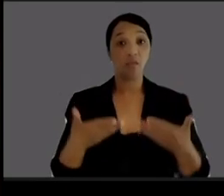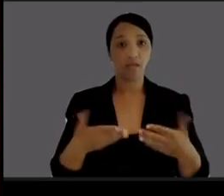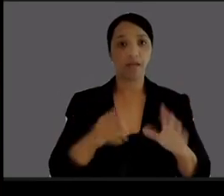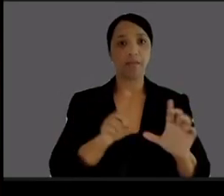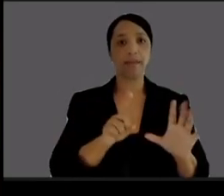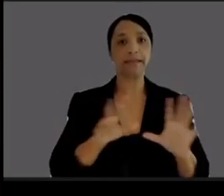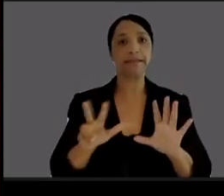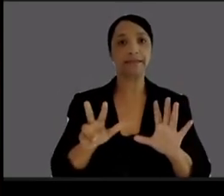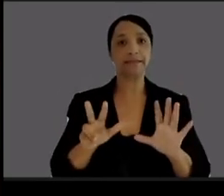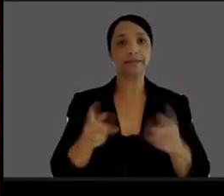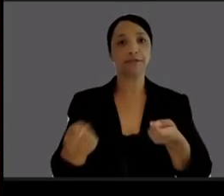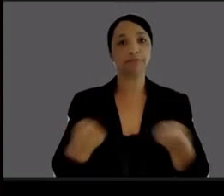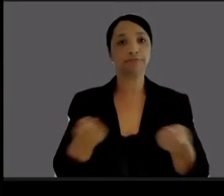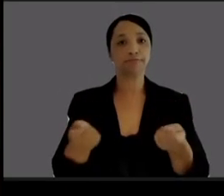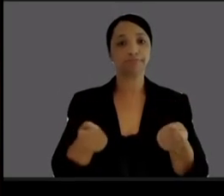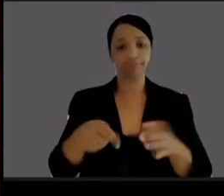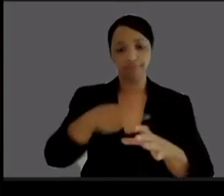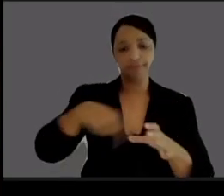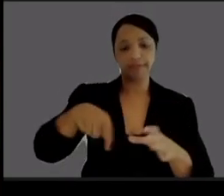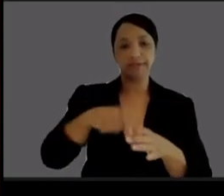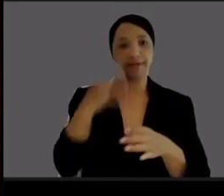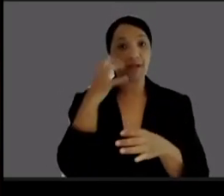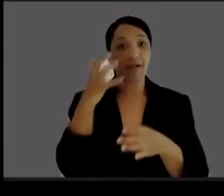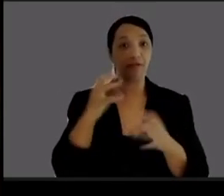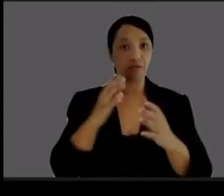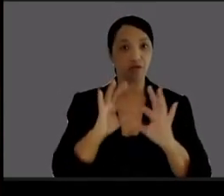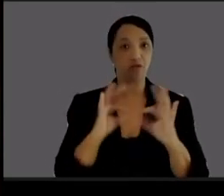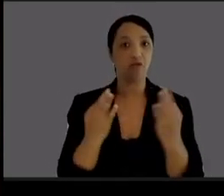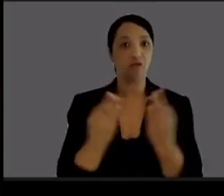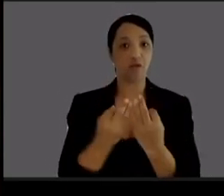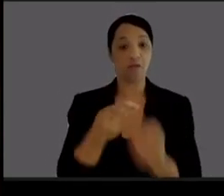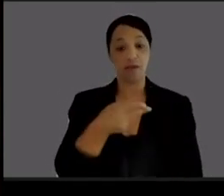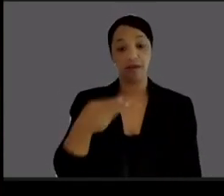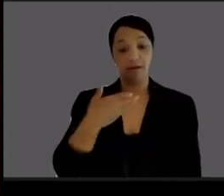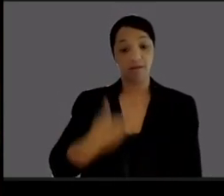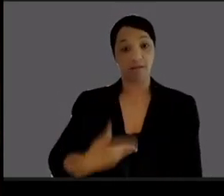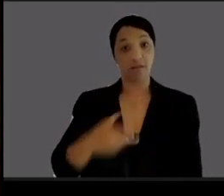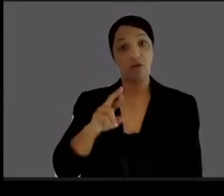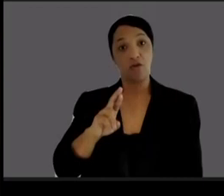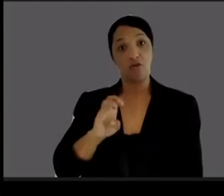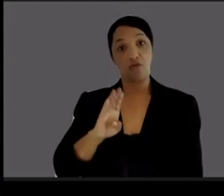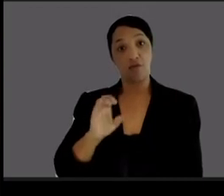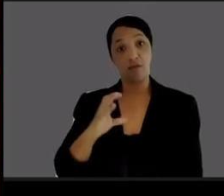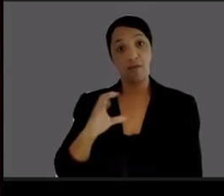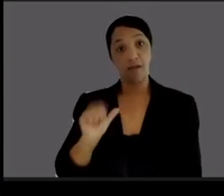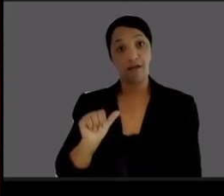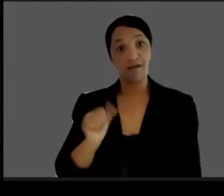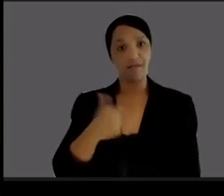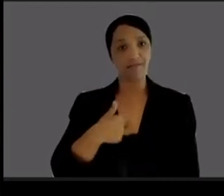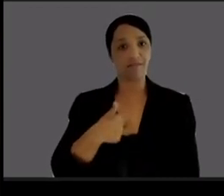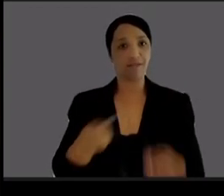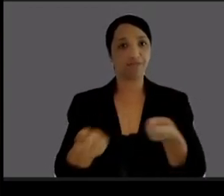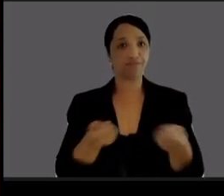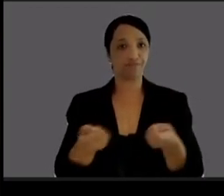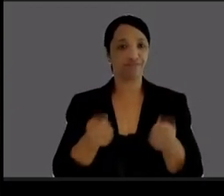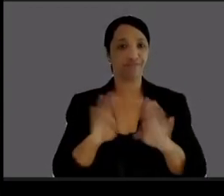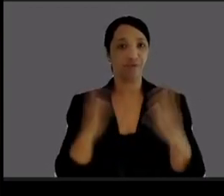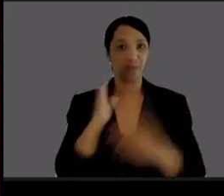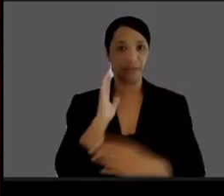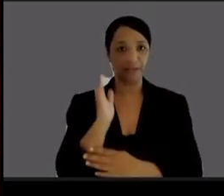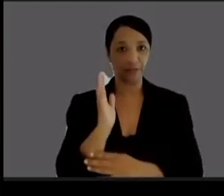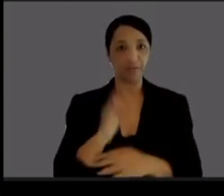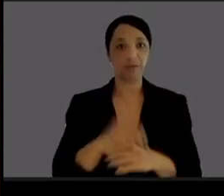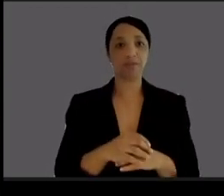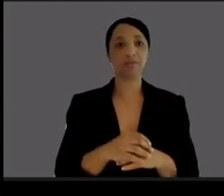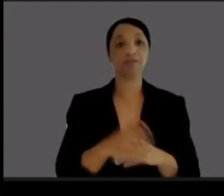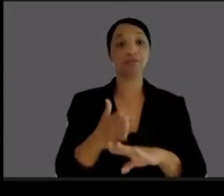フォーラム年時総会にようこそお祭りくださいました私の名前はレベッカです今回開会式の司会を務めさせて